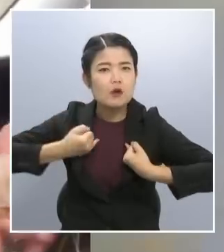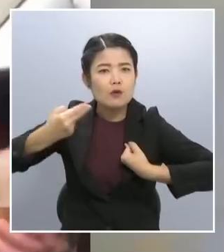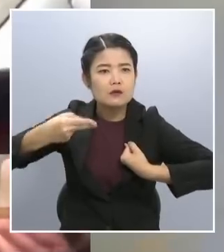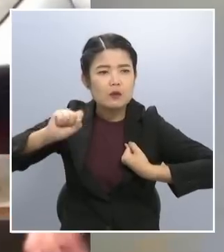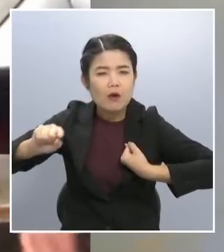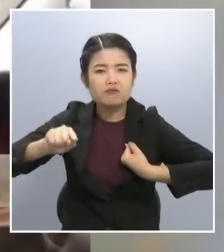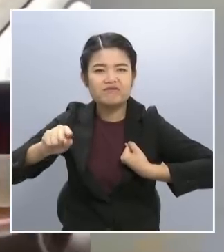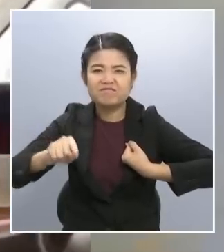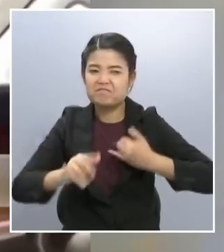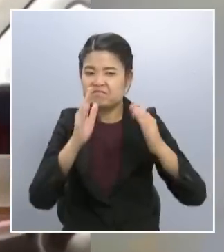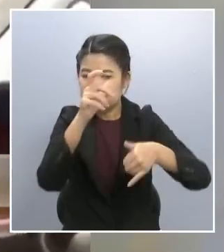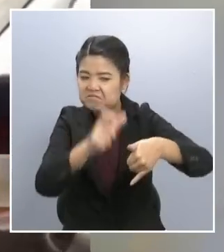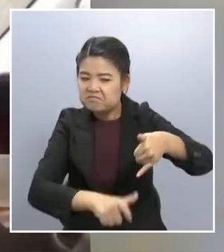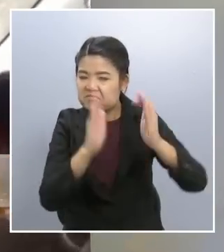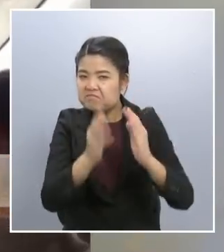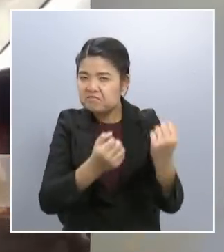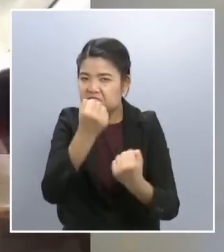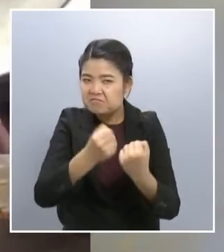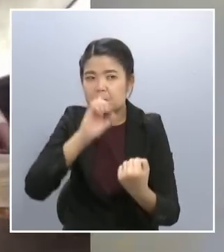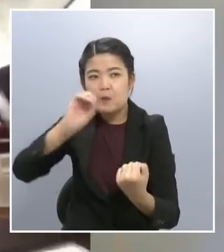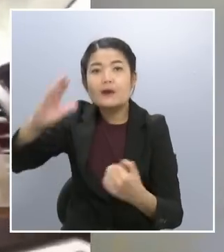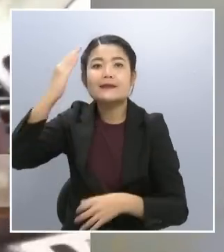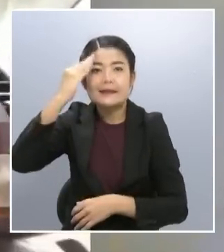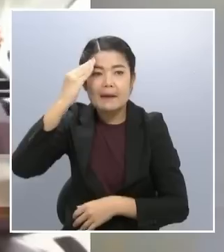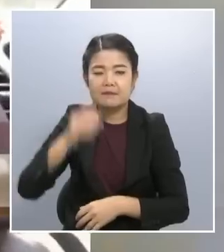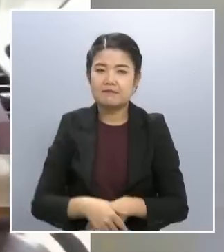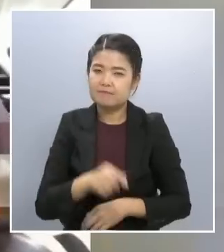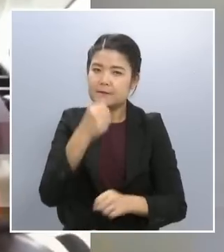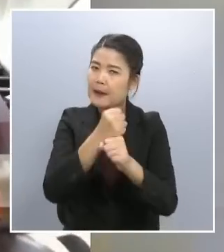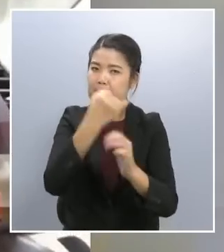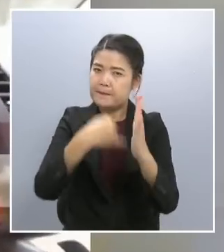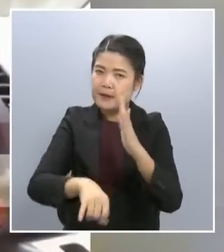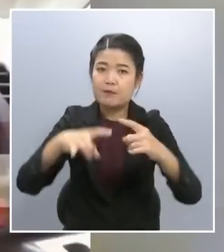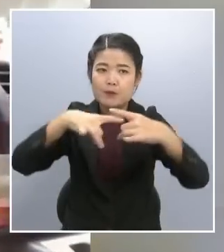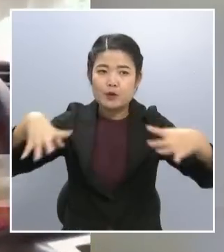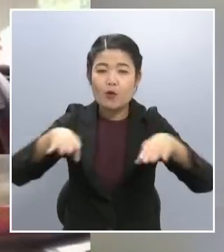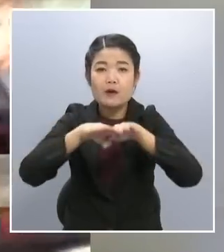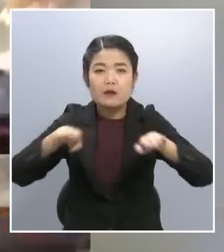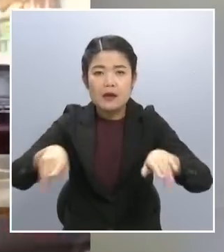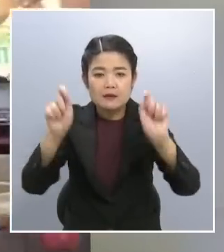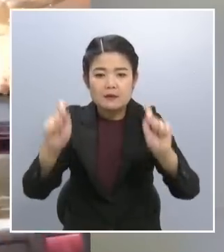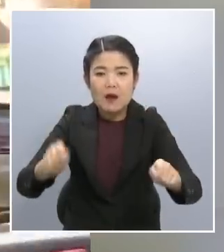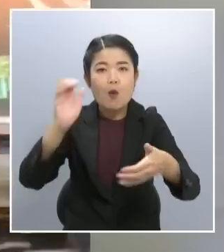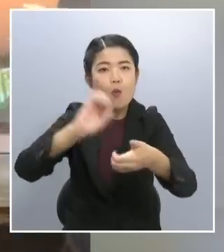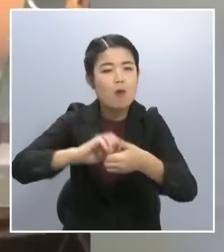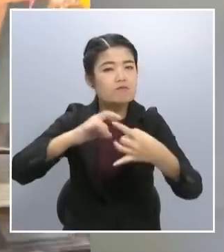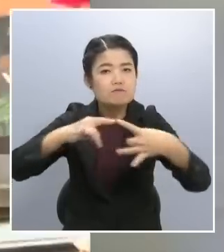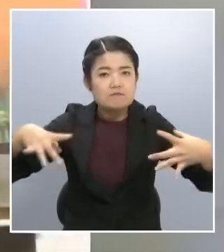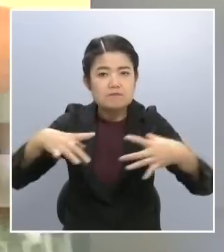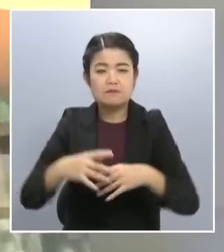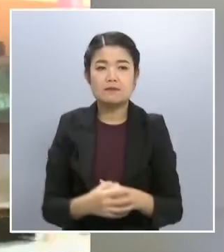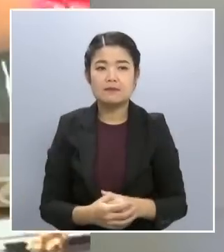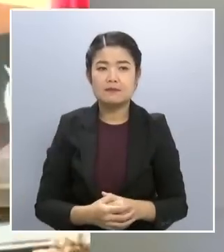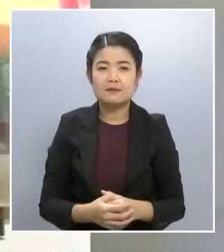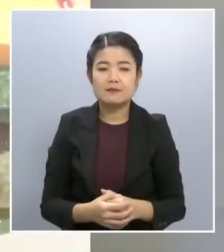พฤติกรรมของพนักงานขับรถแล้วแจ้งให้ทราบว่าการกระทำแบบนี้ฝ่าฝืนเงื่อนไขที่กำหนดไว้ในสัญญาสัมปทานที่มีต่อ